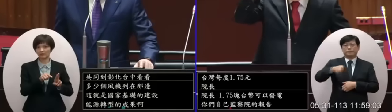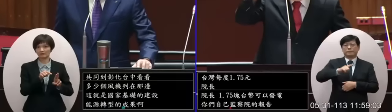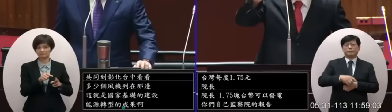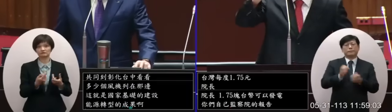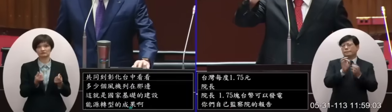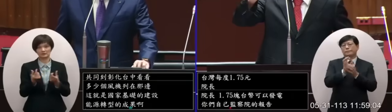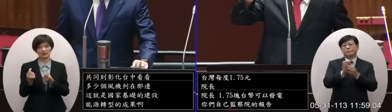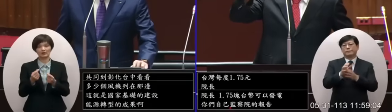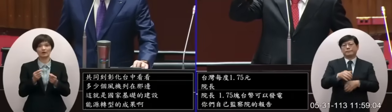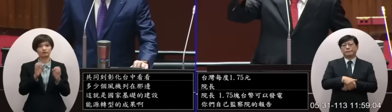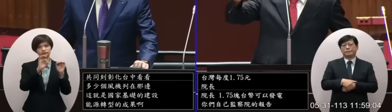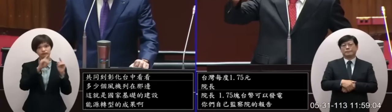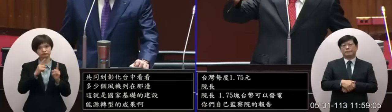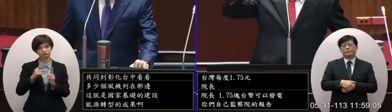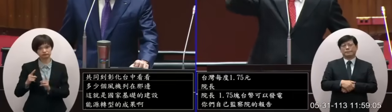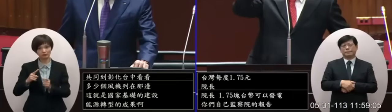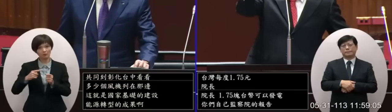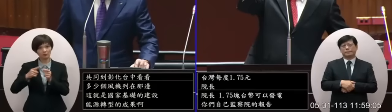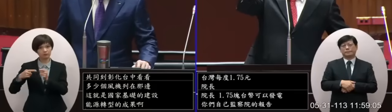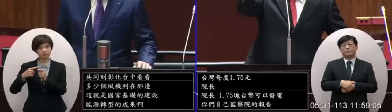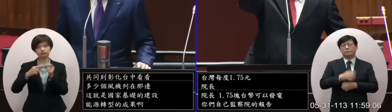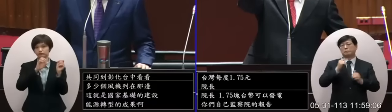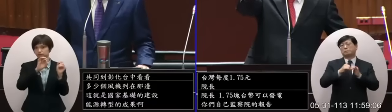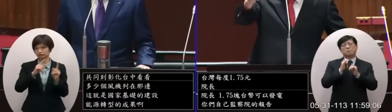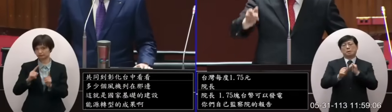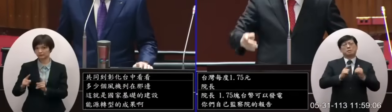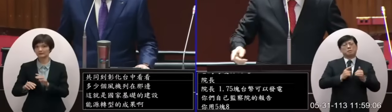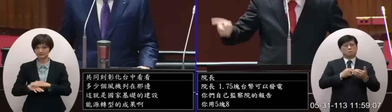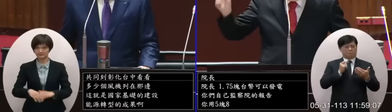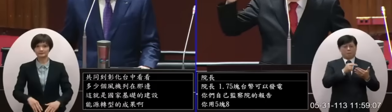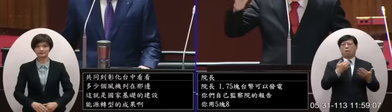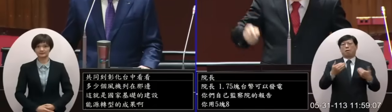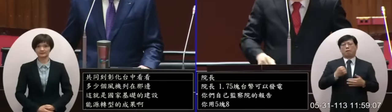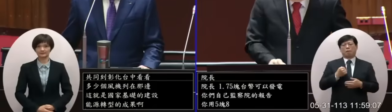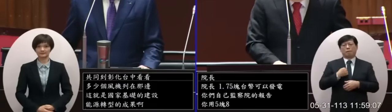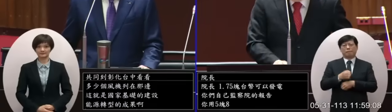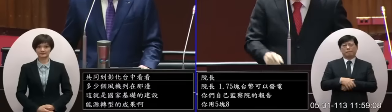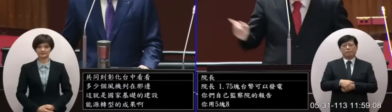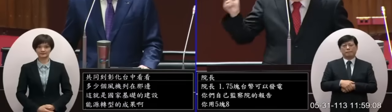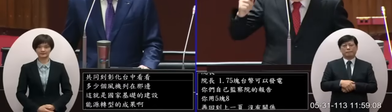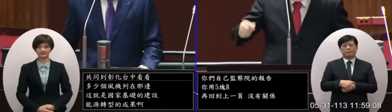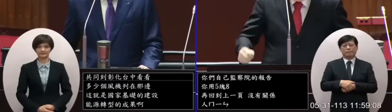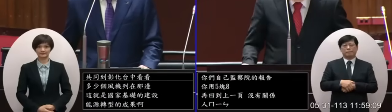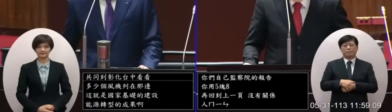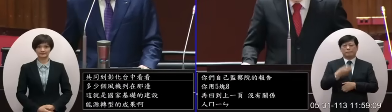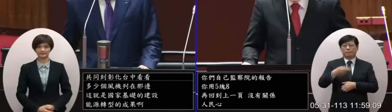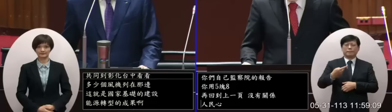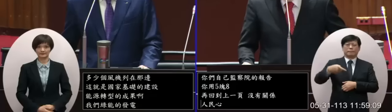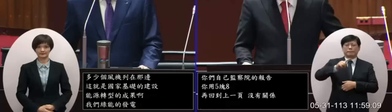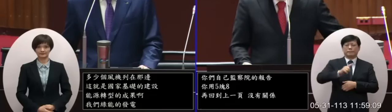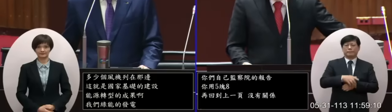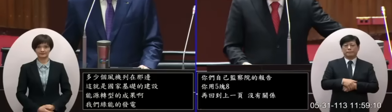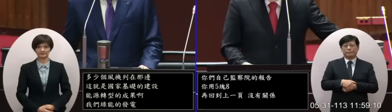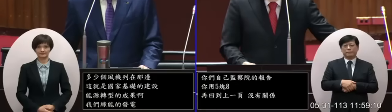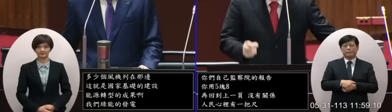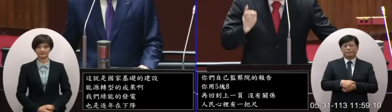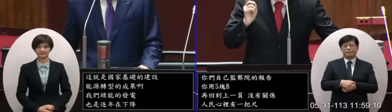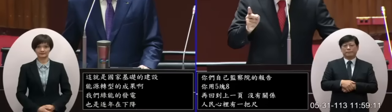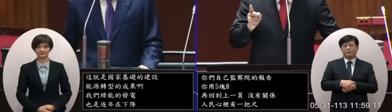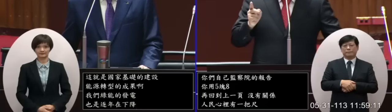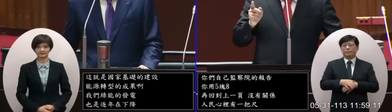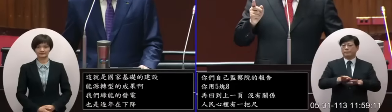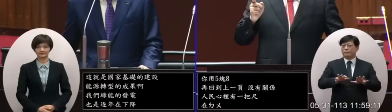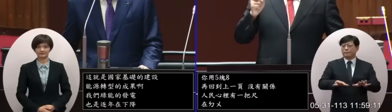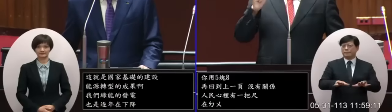是逐年在下降，会降到合理的范围。 人民心里有一把尺。好，再上一页。好，